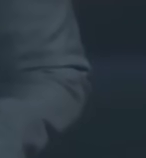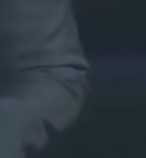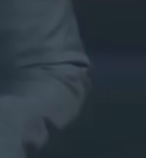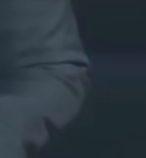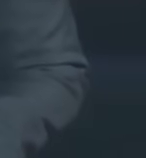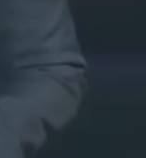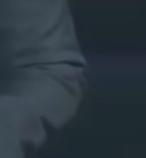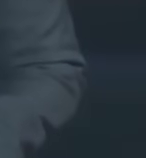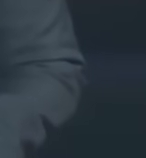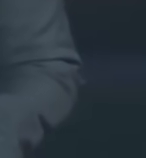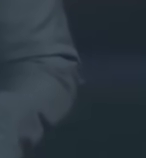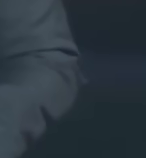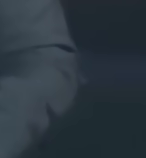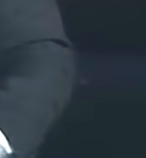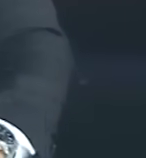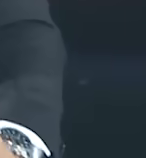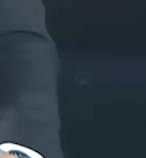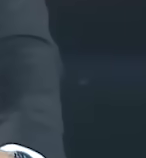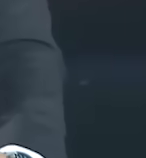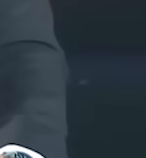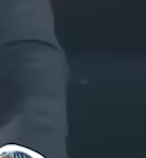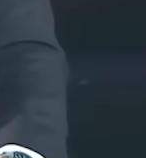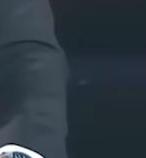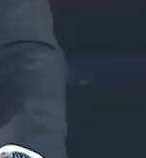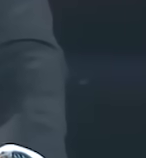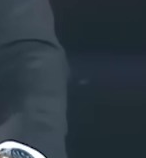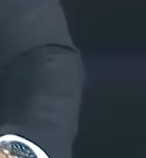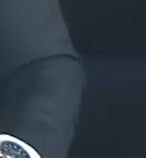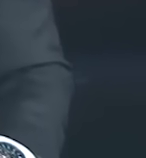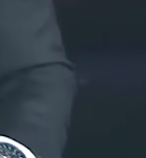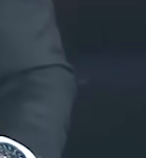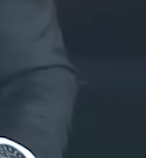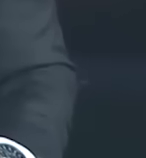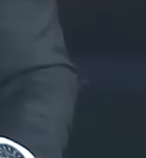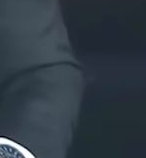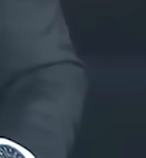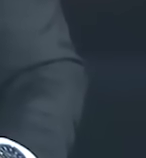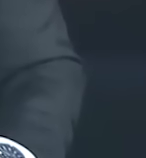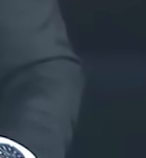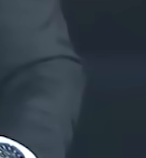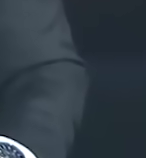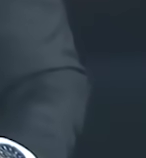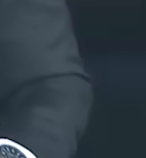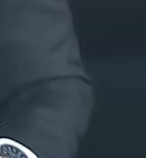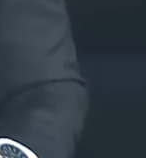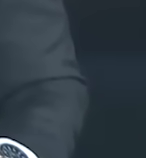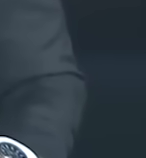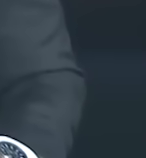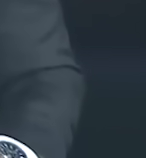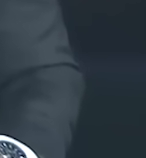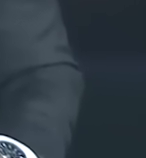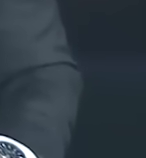segmen Baik terima kasih Anda masih bersama kami di debat pertama calon presiden 2024